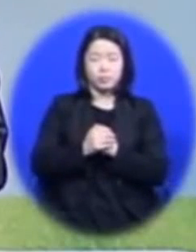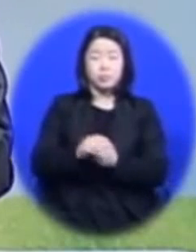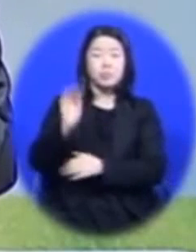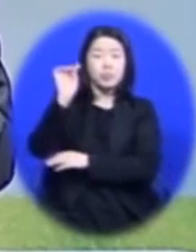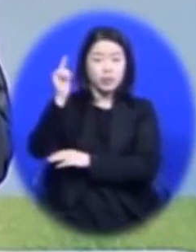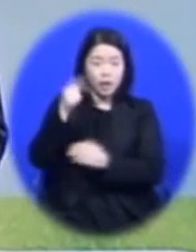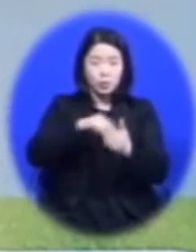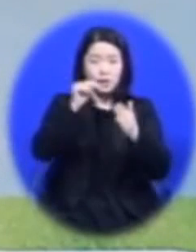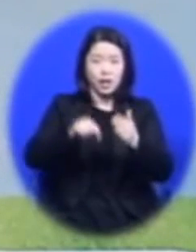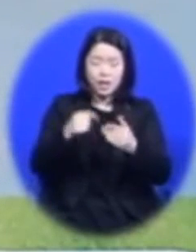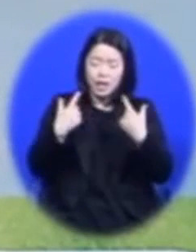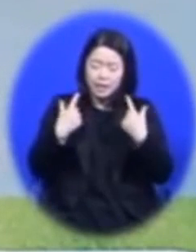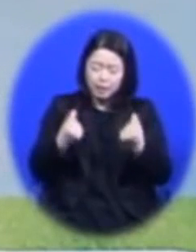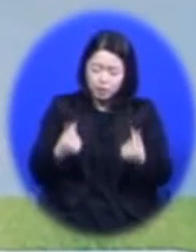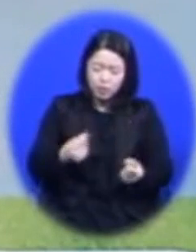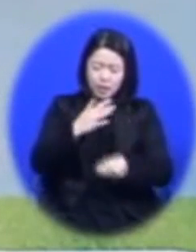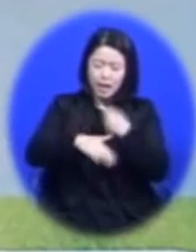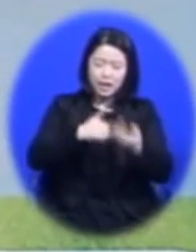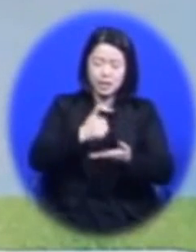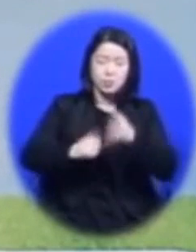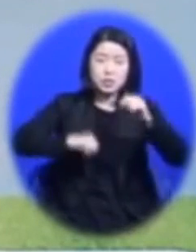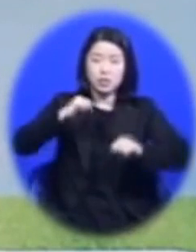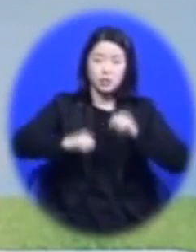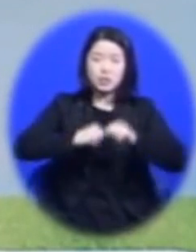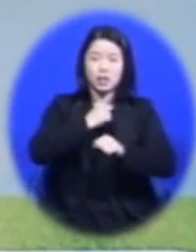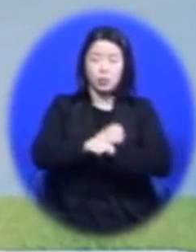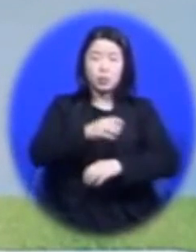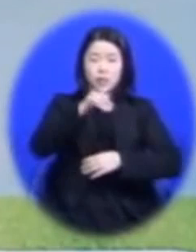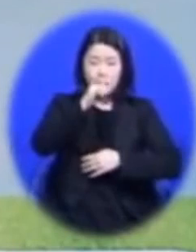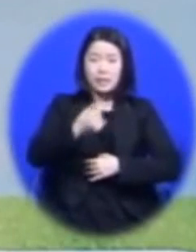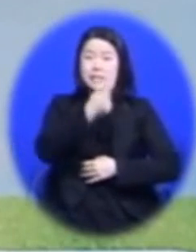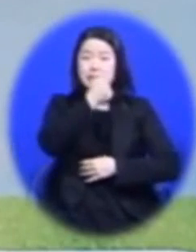다윗 안에 여전히 하나님이 역사하고 계시다는 증거입니다.